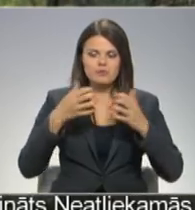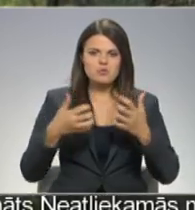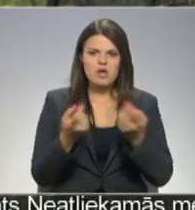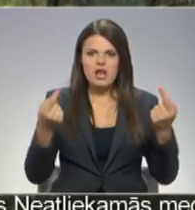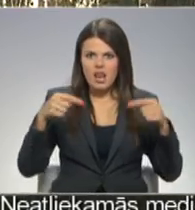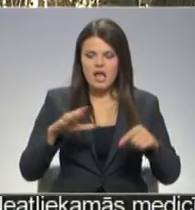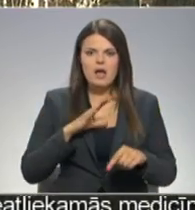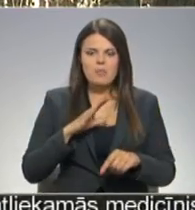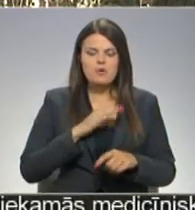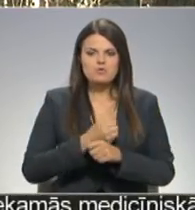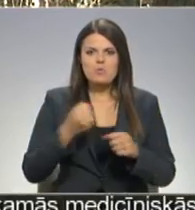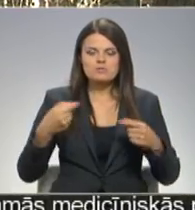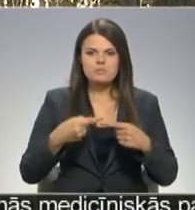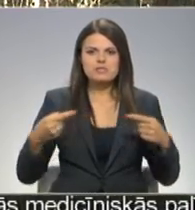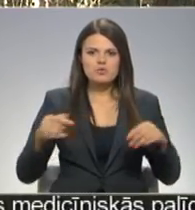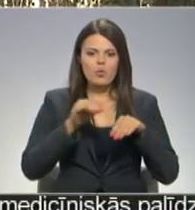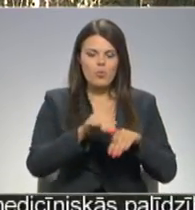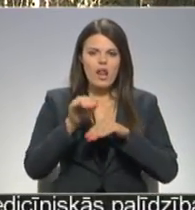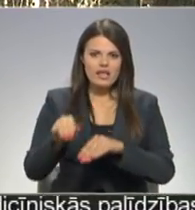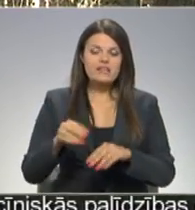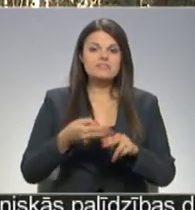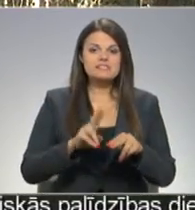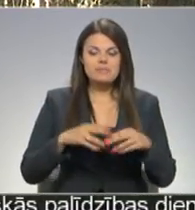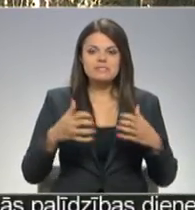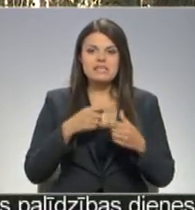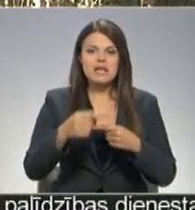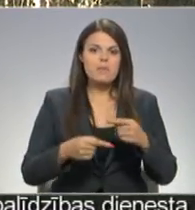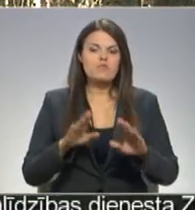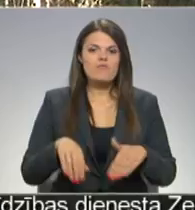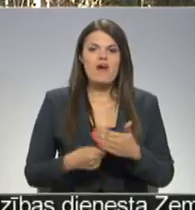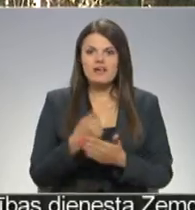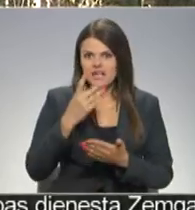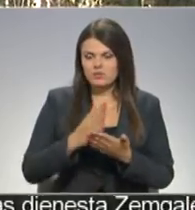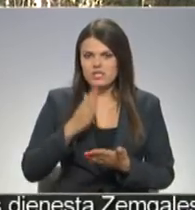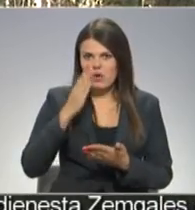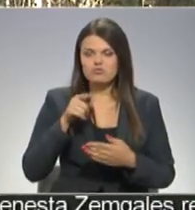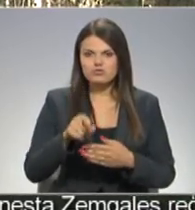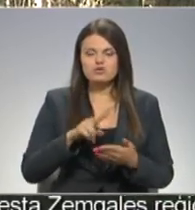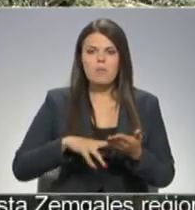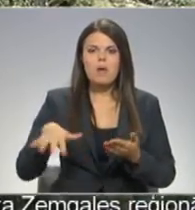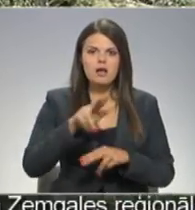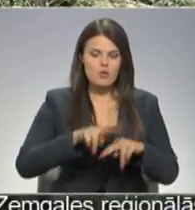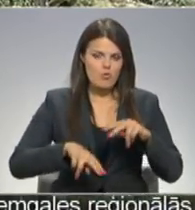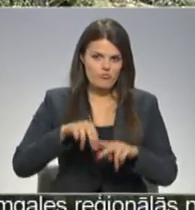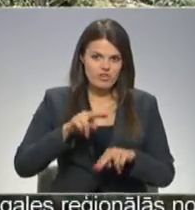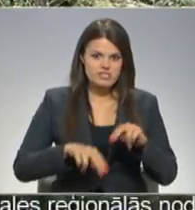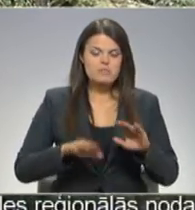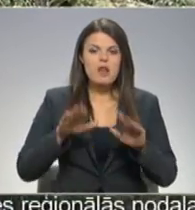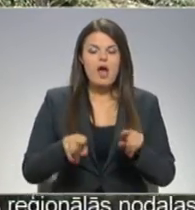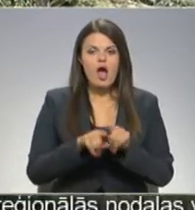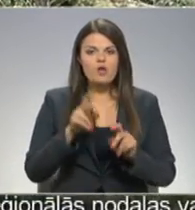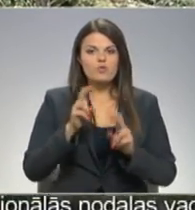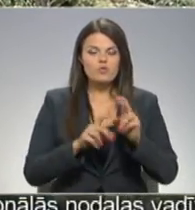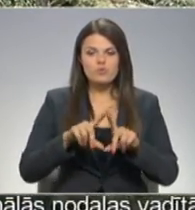laikā bijušas munīcija noliktavas. Līdz ar to, kara mantojums var radīt draudus industriālā parka būvniecībai. Lai arī